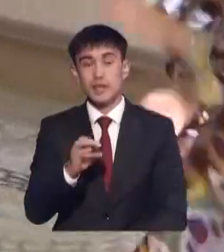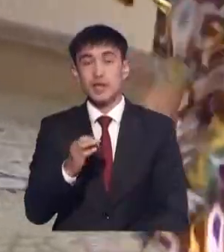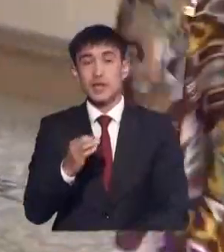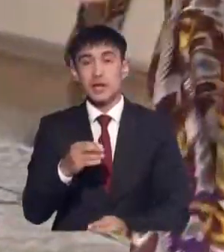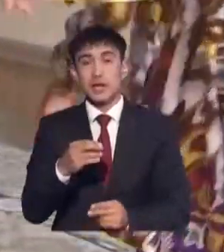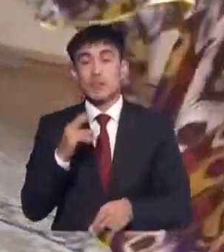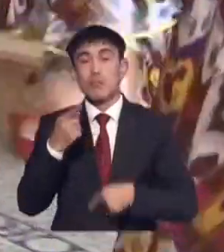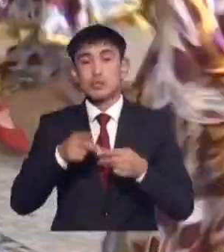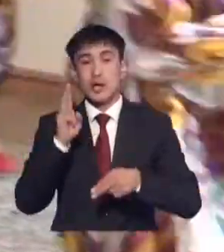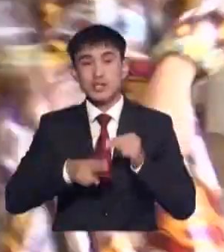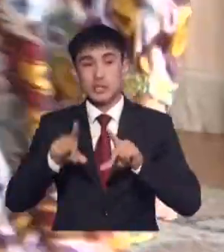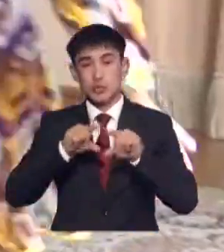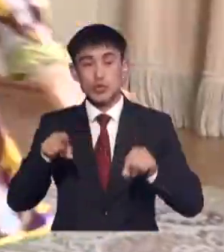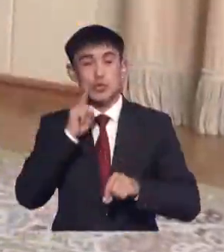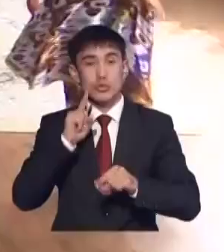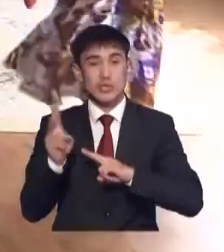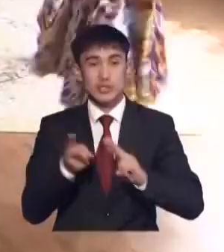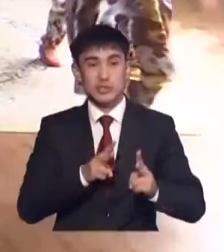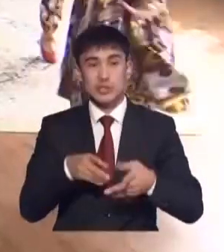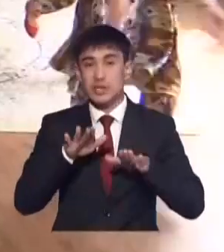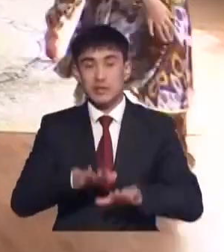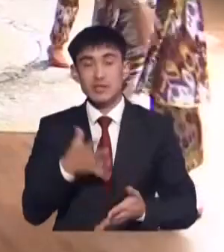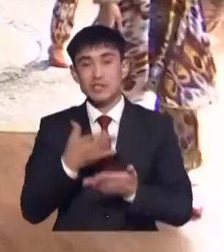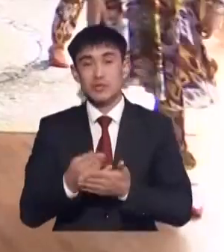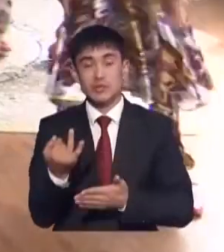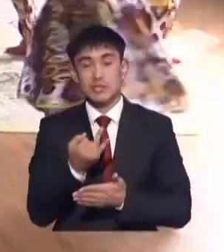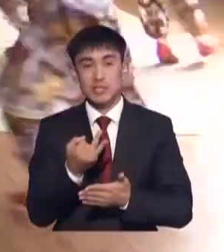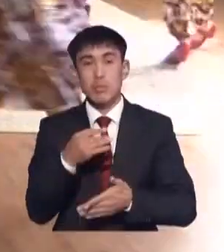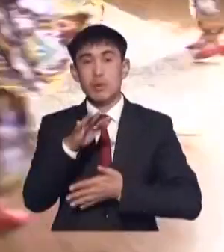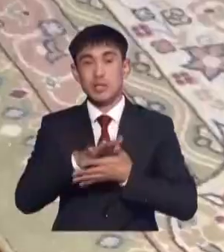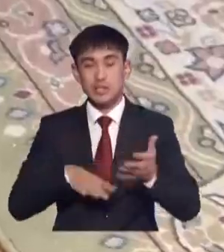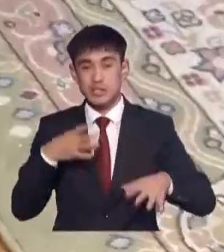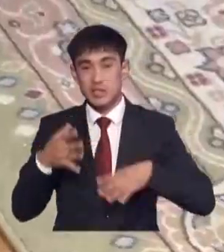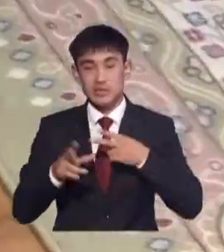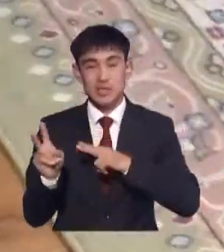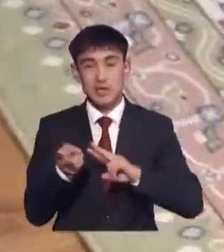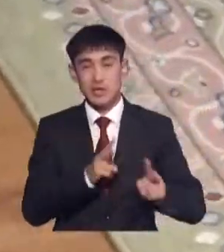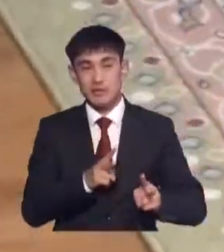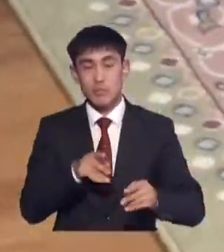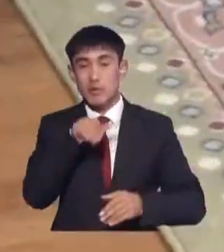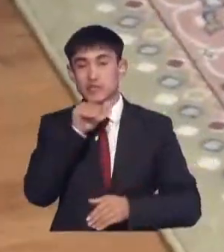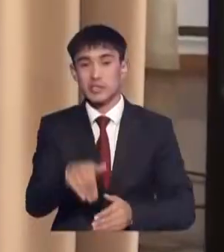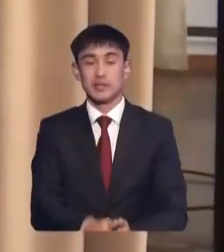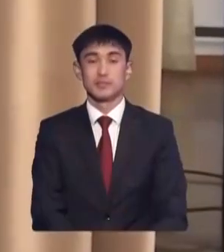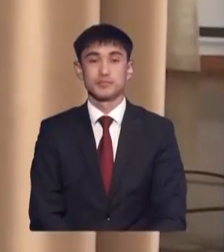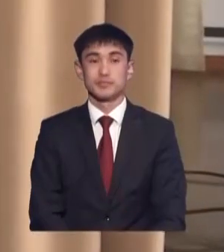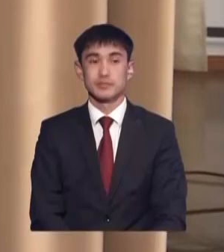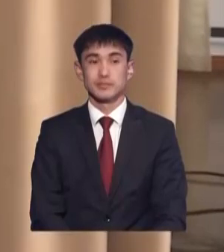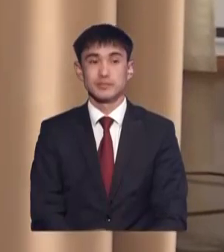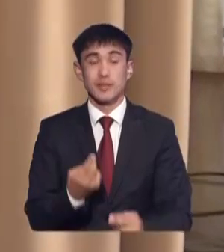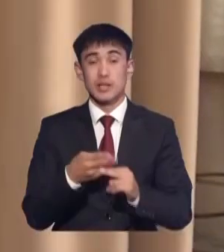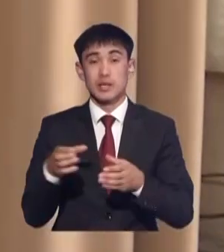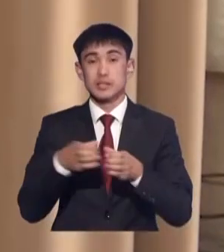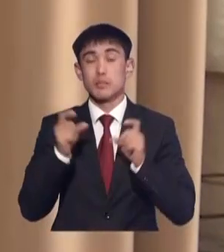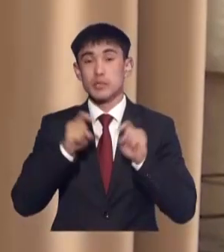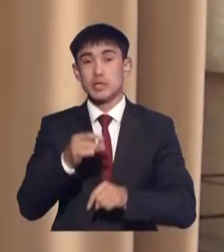что даже после окончания школы юные танцовщицы не оставляют свое увлечение, а продолжают заниматься хореографией профессионально. В этот ансамбль мы пришли